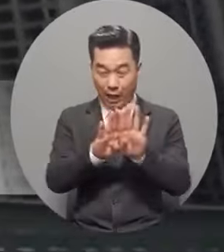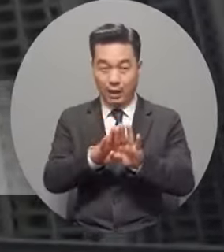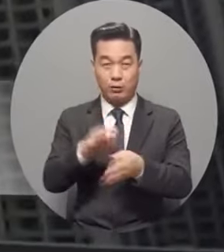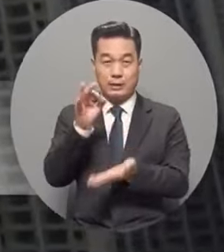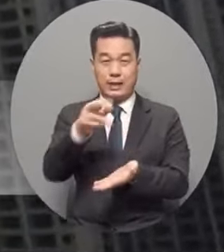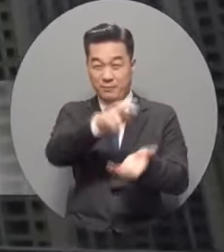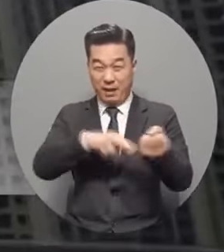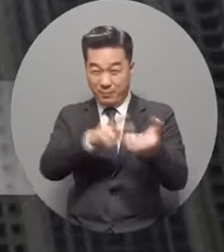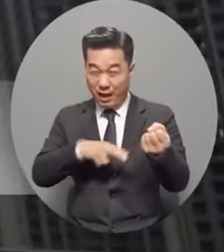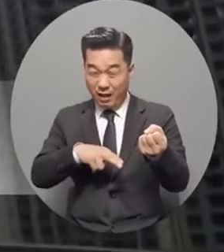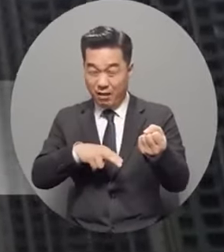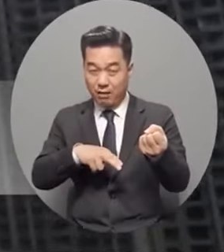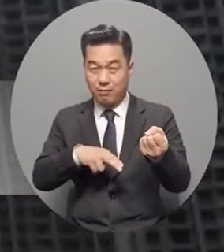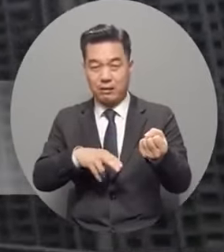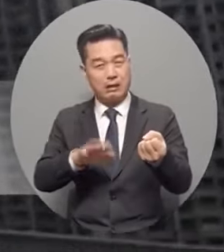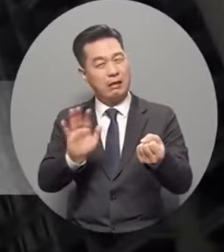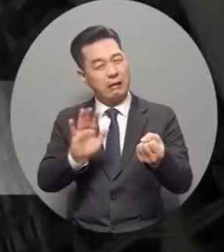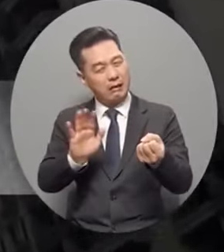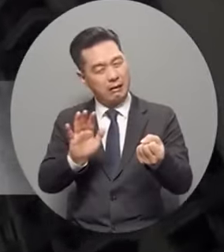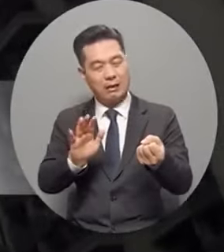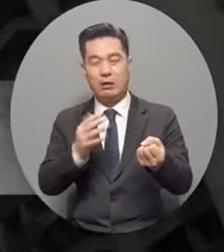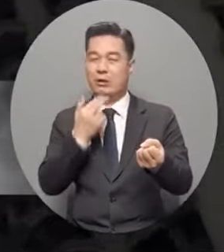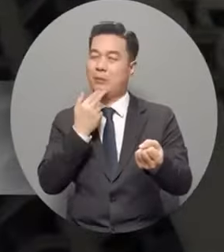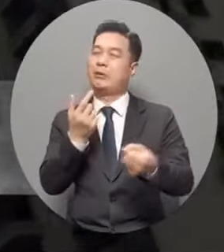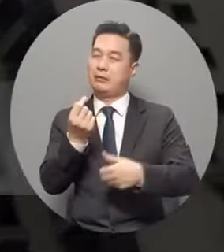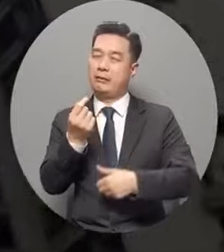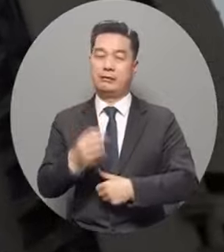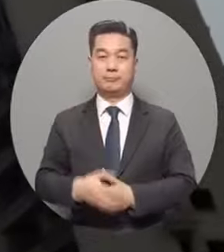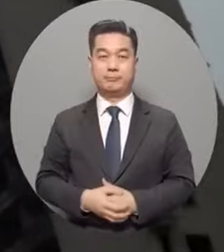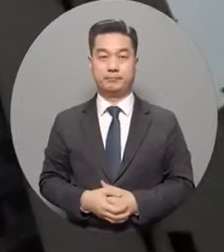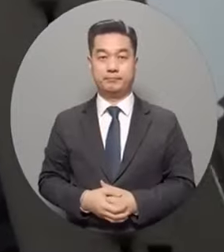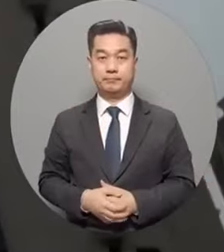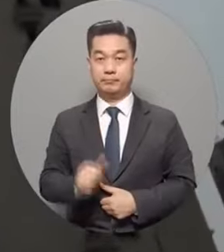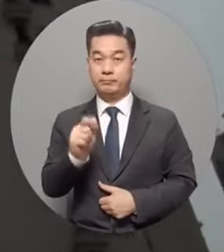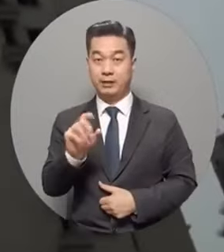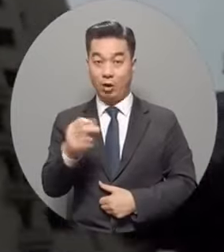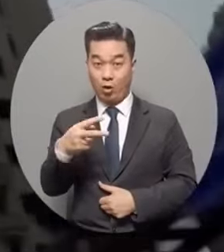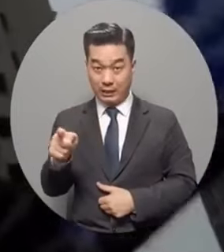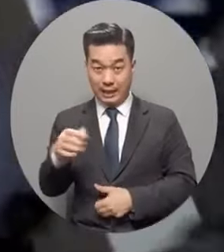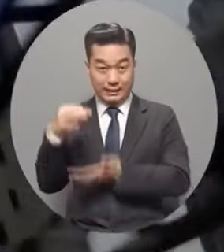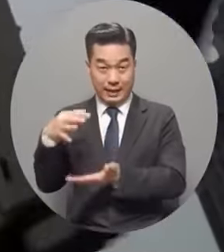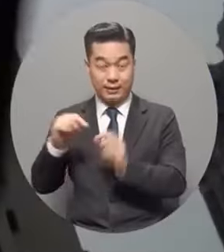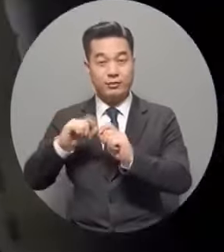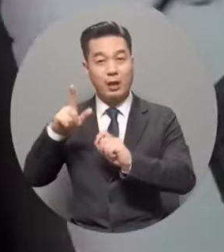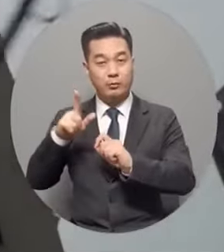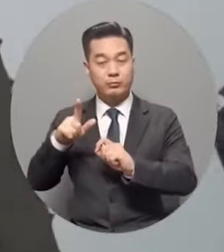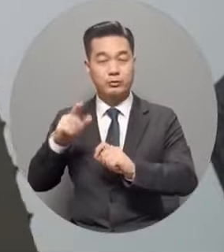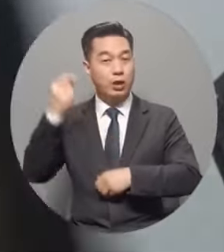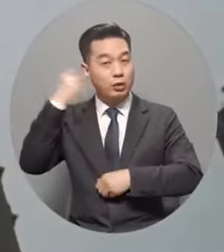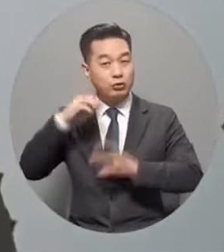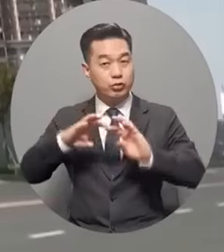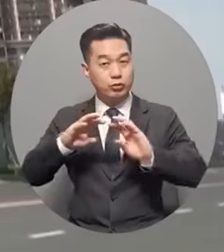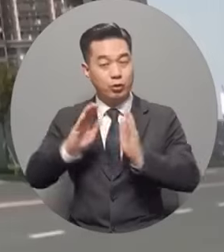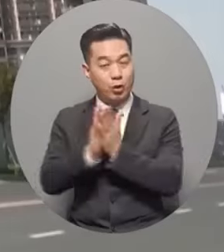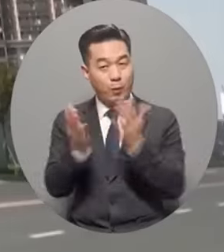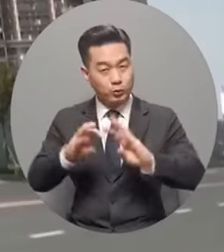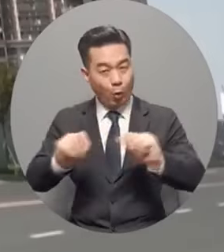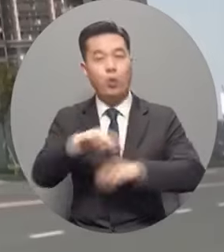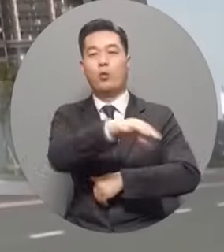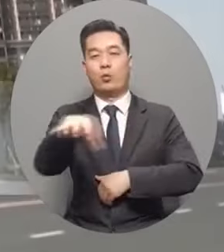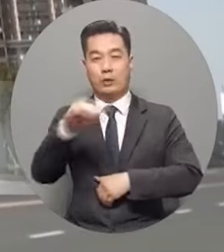나설 가능성은 높지 않다는 게 중론입니다. 헝다 자산의 대부분이 중국 본토에 있는데 중국 홍콩